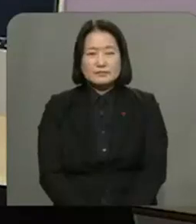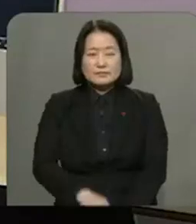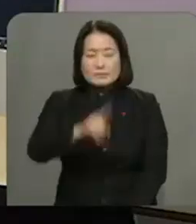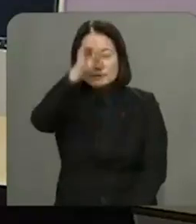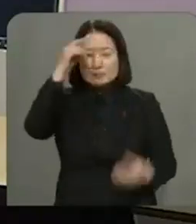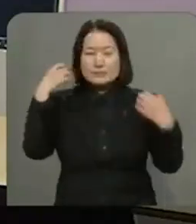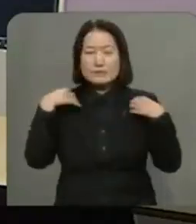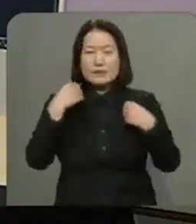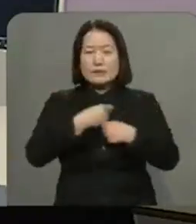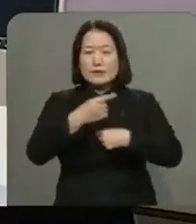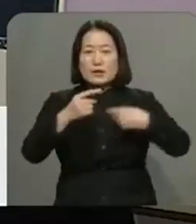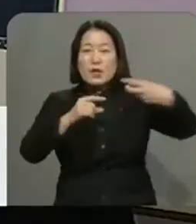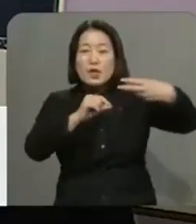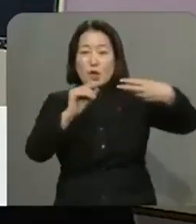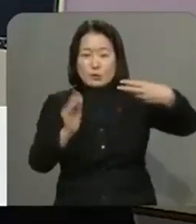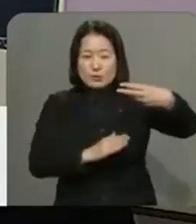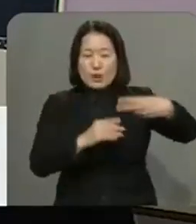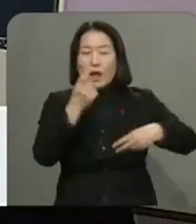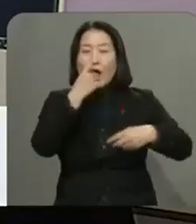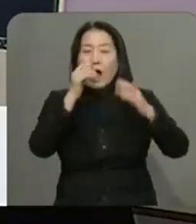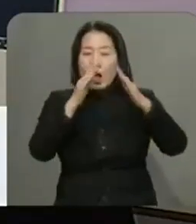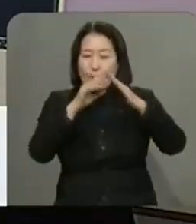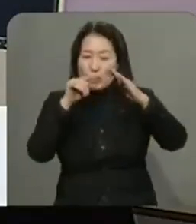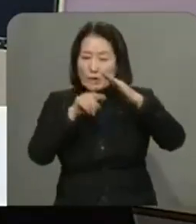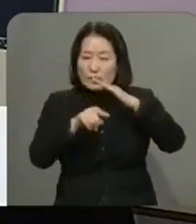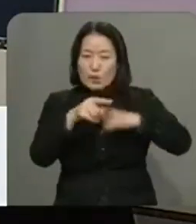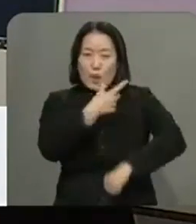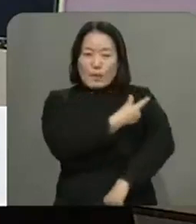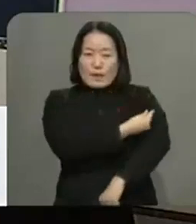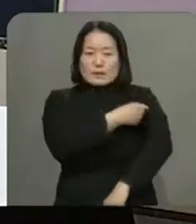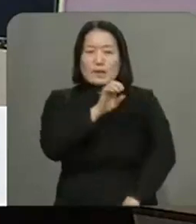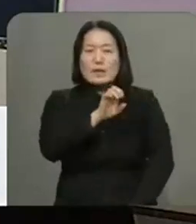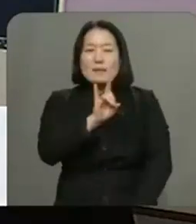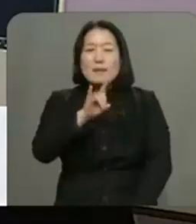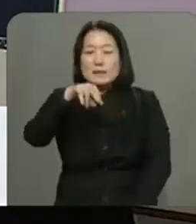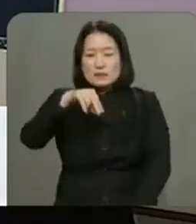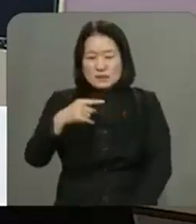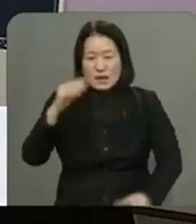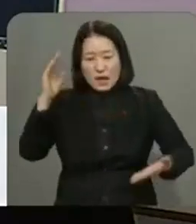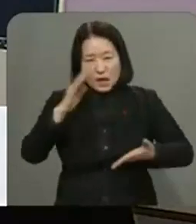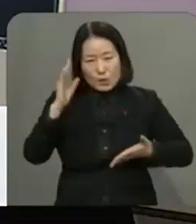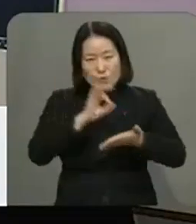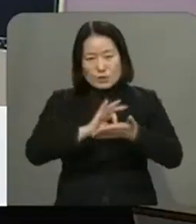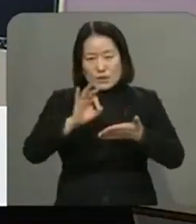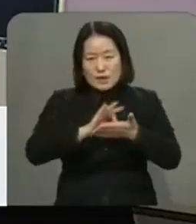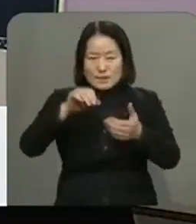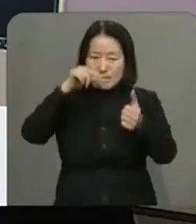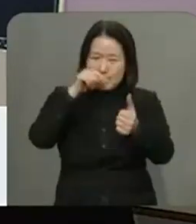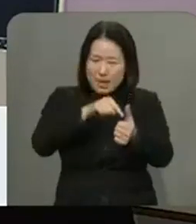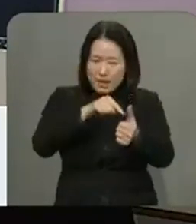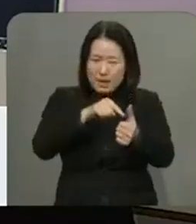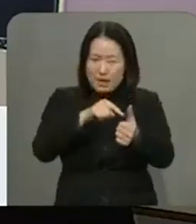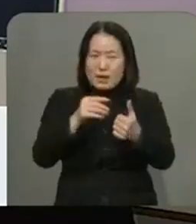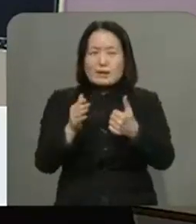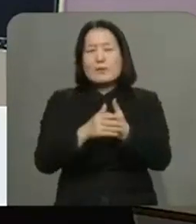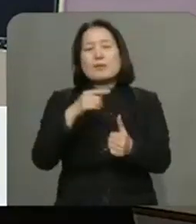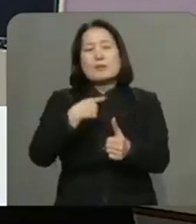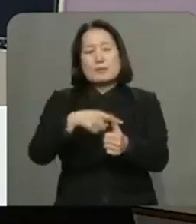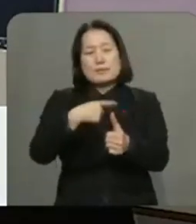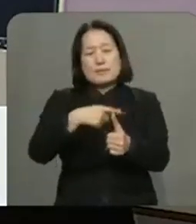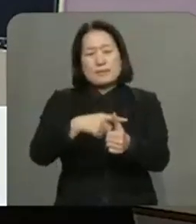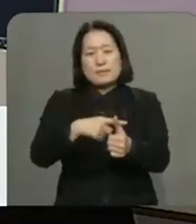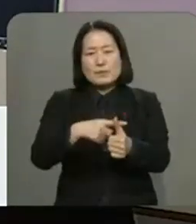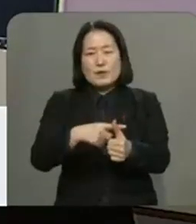정부가 내년 2월부터 학원에 백신 펜스를 청소년으로 확대하겠다 고 밝히면서 비판이 잇따르고 있습니다 백신을